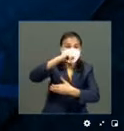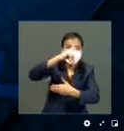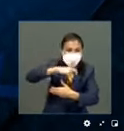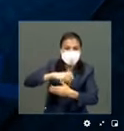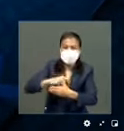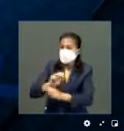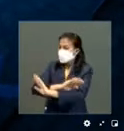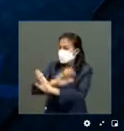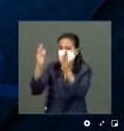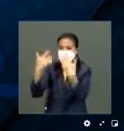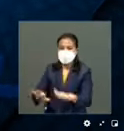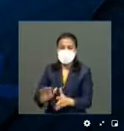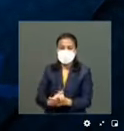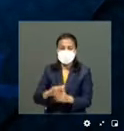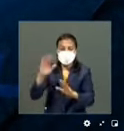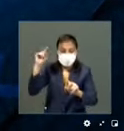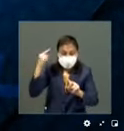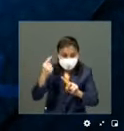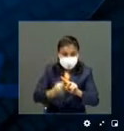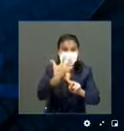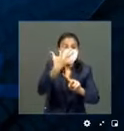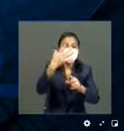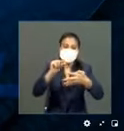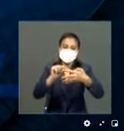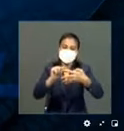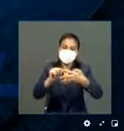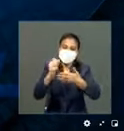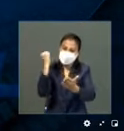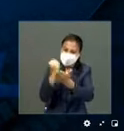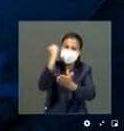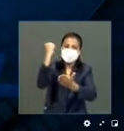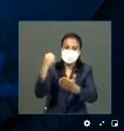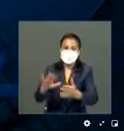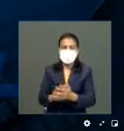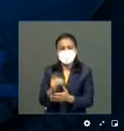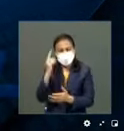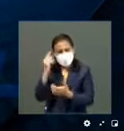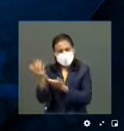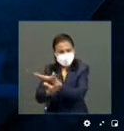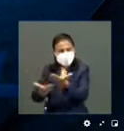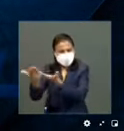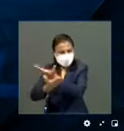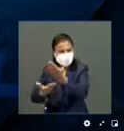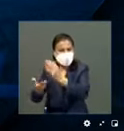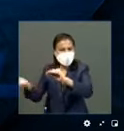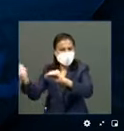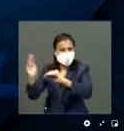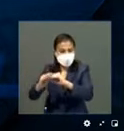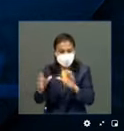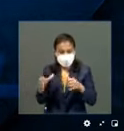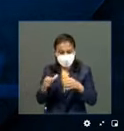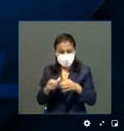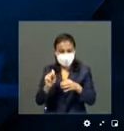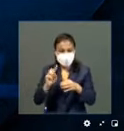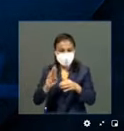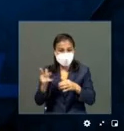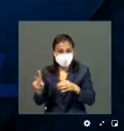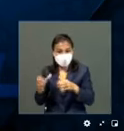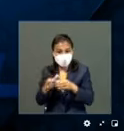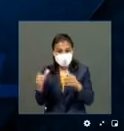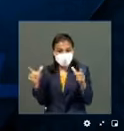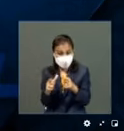พฤษภาคมและตอนนี้นะคะก็มีการพิจารณากันเพิ่มเติมด้วยค่ะในที่ประชุมศบค.ชุดเล็กวันนี้นะคะใน